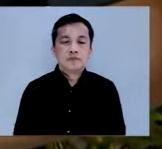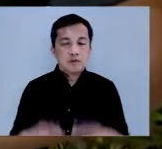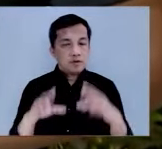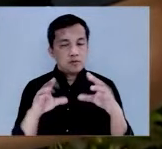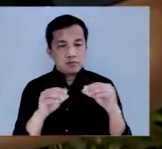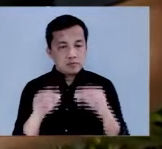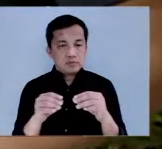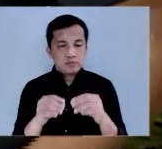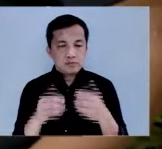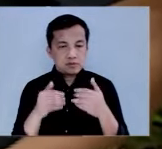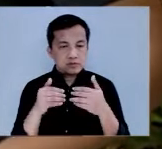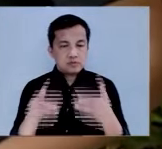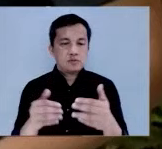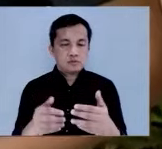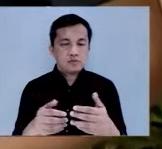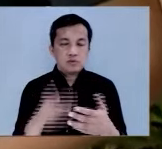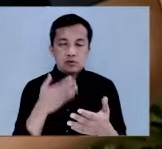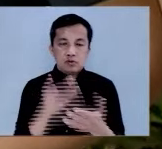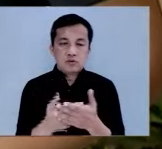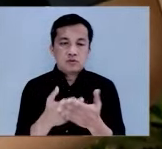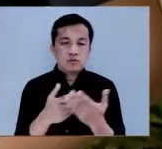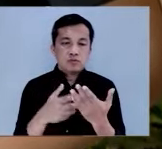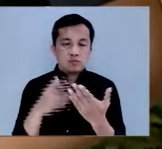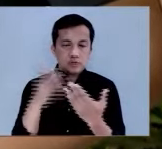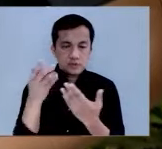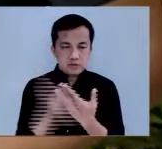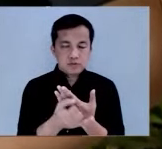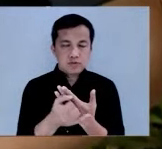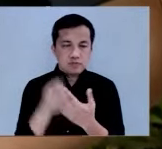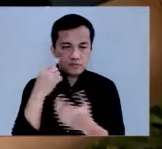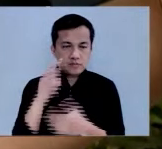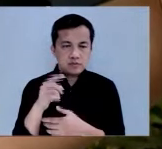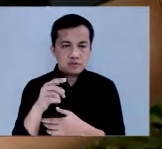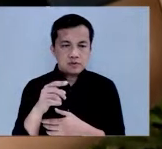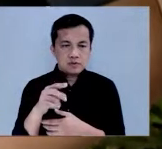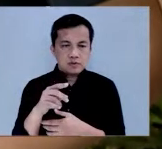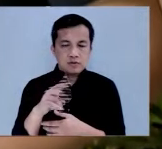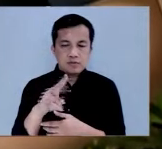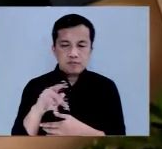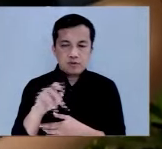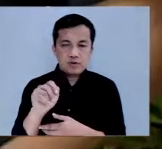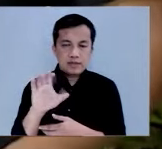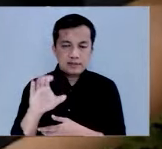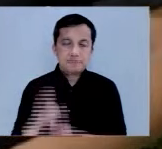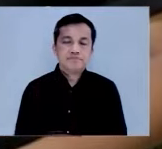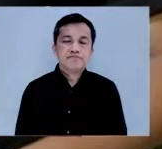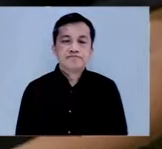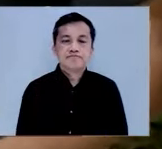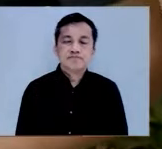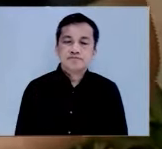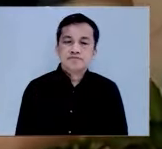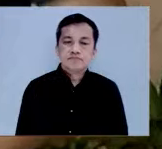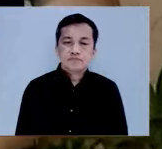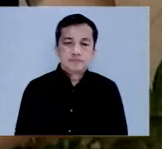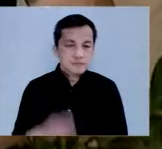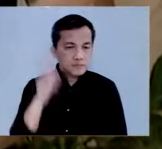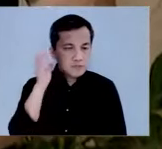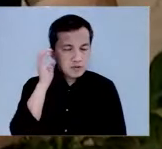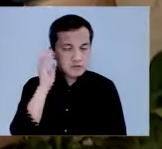maituloy ang mga magagandang ah proyekto para sa Balen Porac Bok naririnig ka ni councelor Clarete